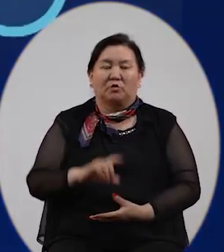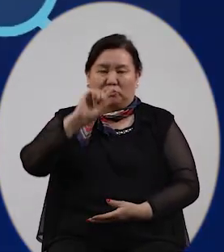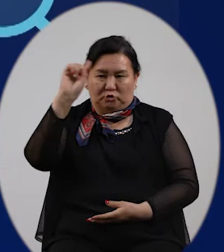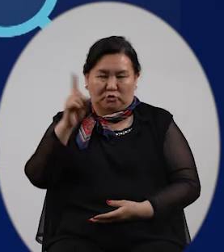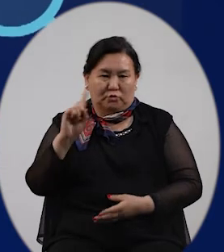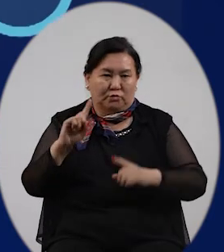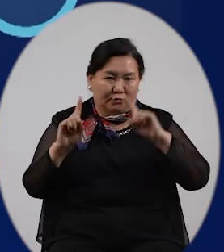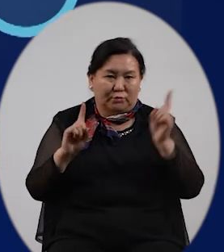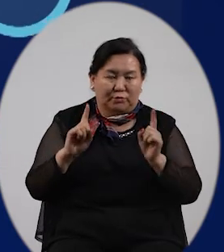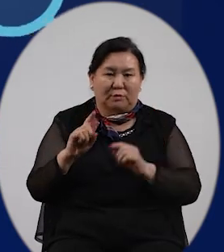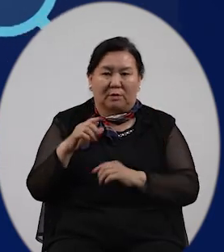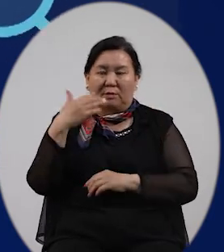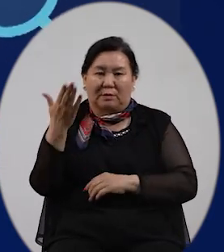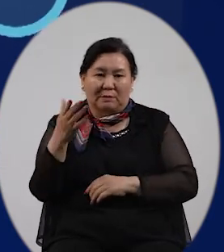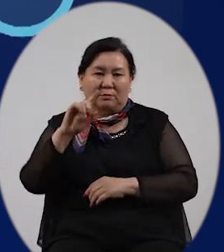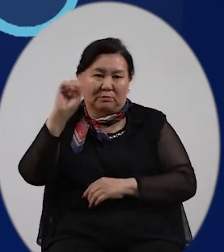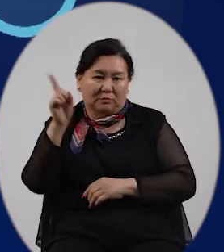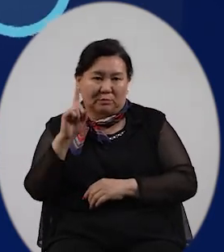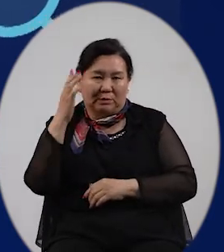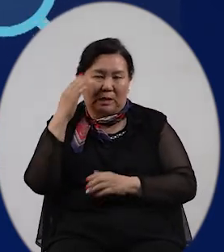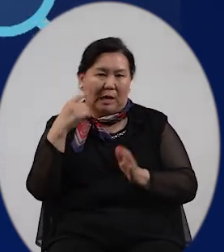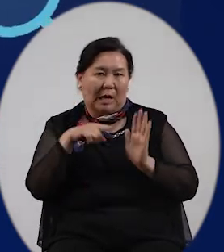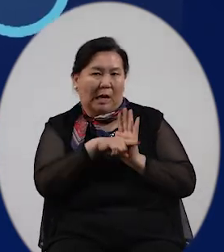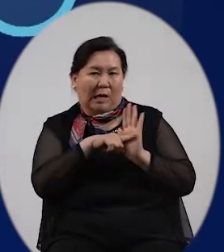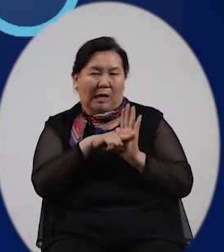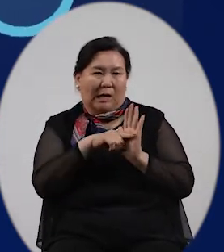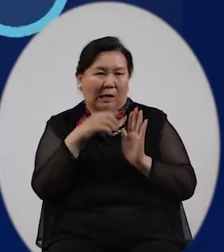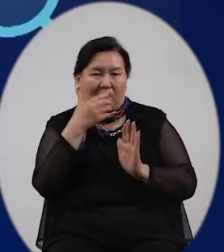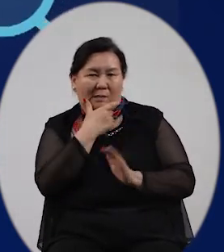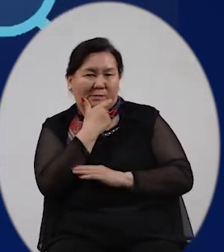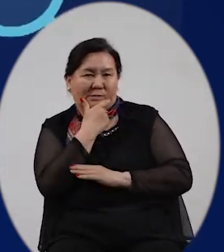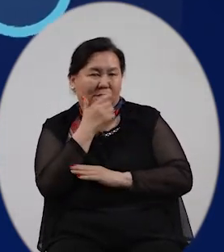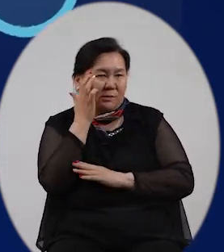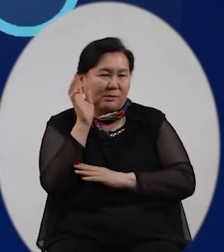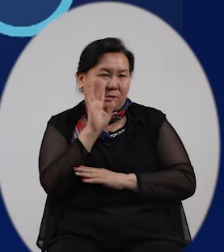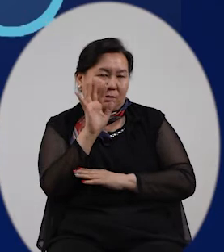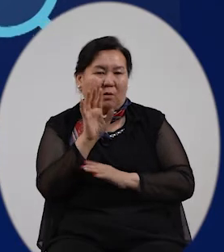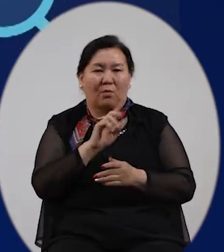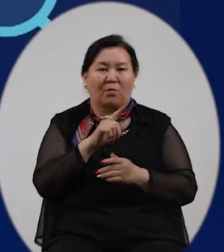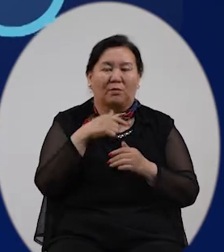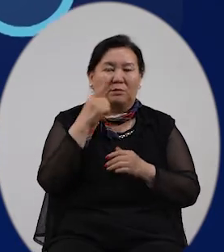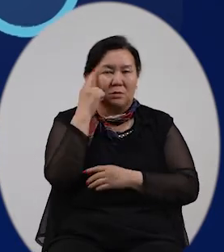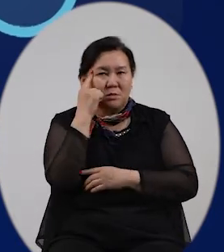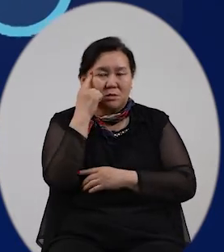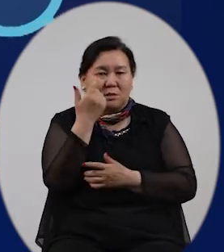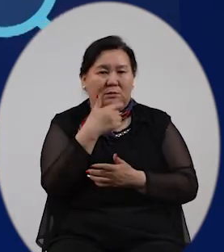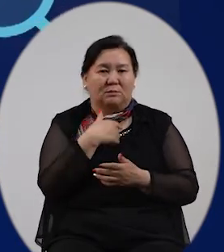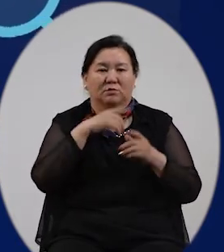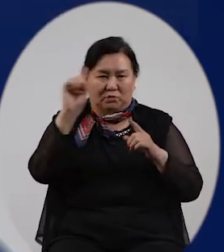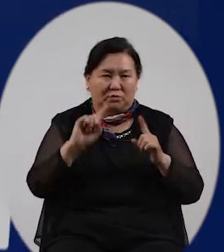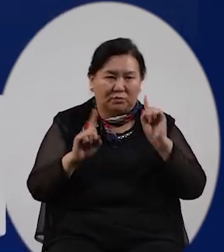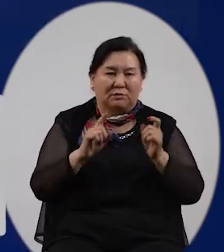Зөвшөлтсөл. Хэрвээ нөгөө тал эсрэг саналтай байвал харилцааг эрс муутгахгүй тулд түүнтэй зөвшөлдсхийг хичээх нь